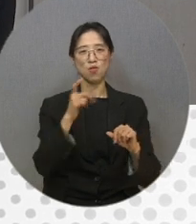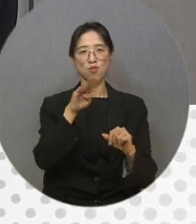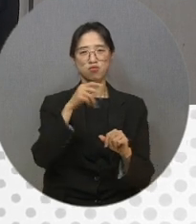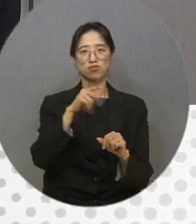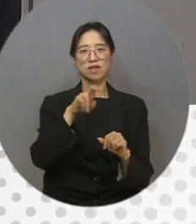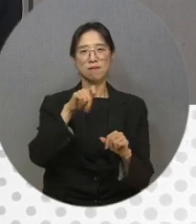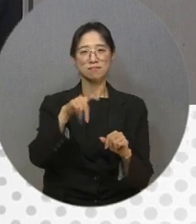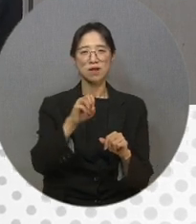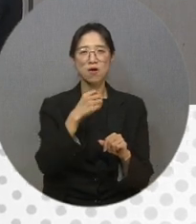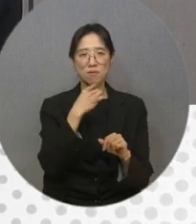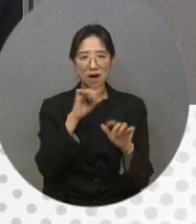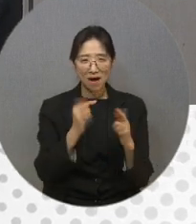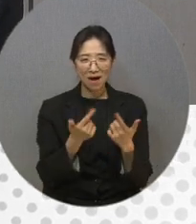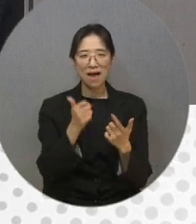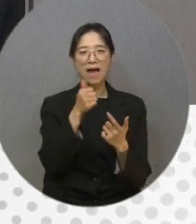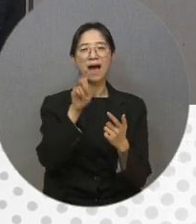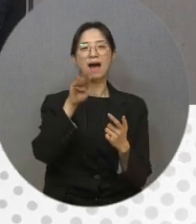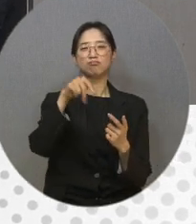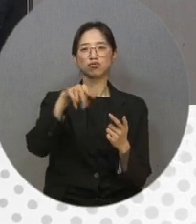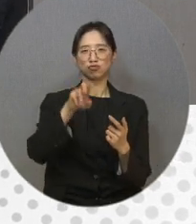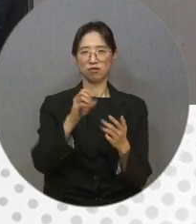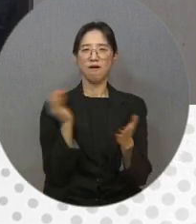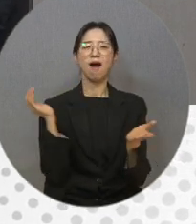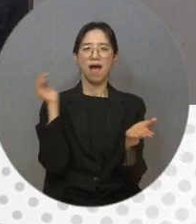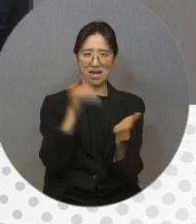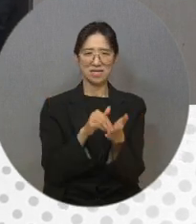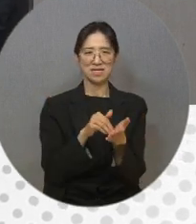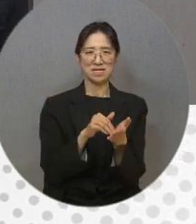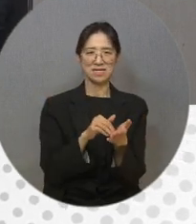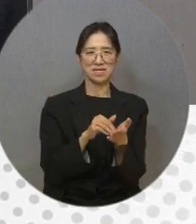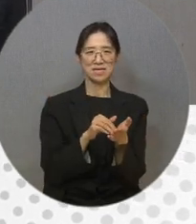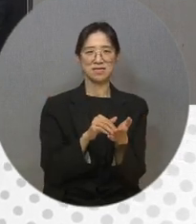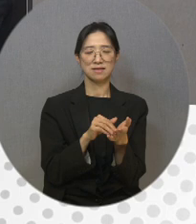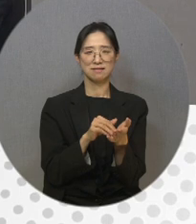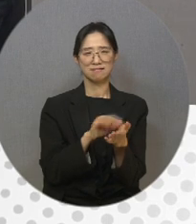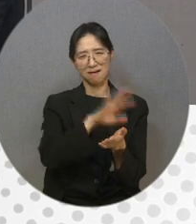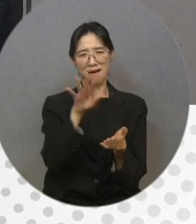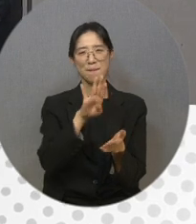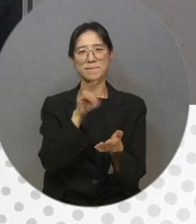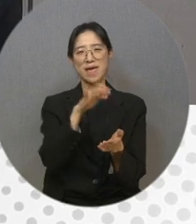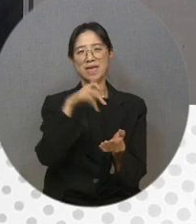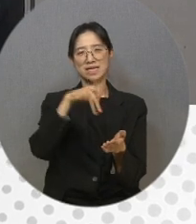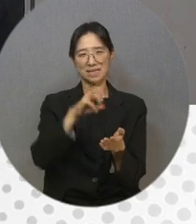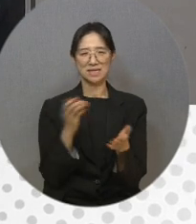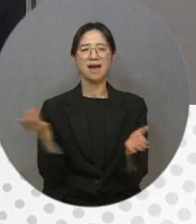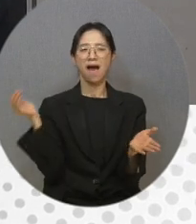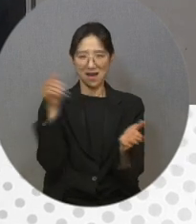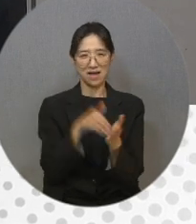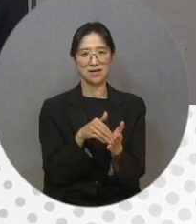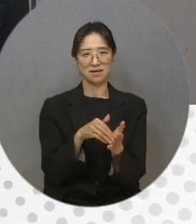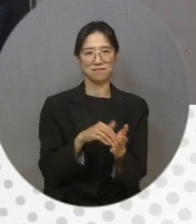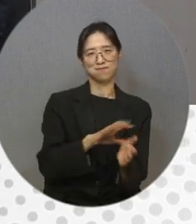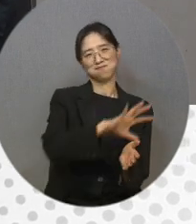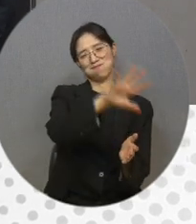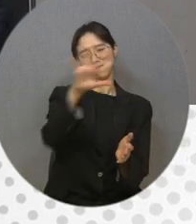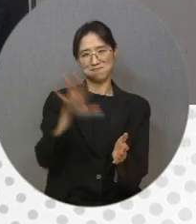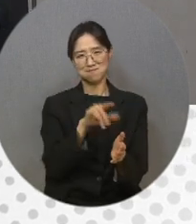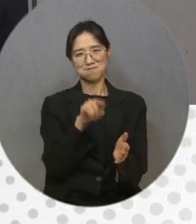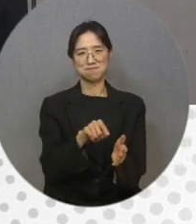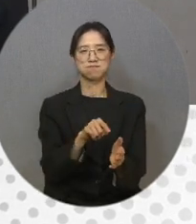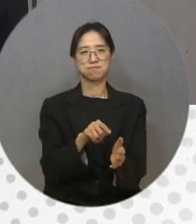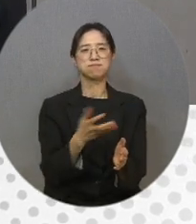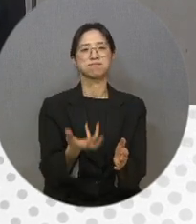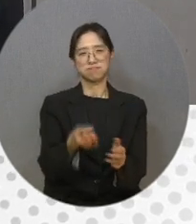아니고 하북성까지 전부 그 유주를 이렇게 베이징을 지나서 하북까지 전부 다 우리의